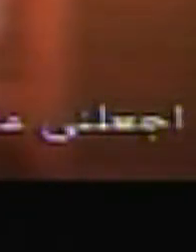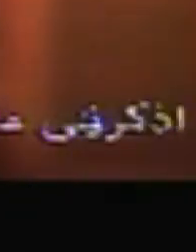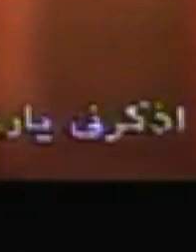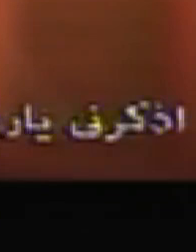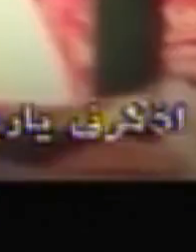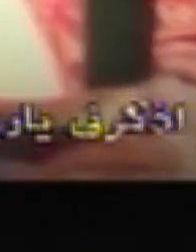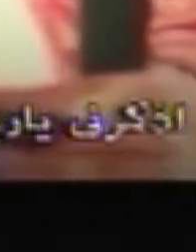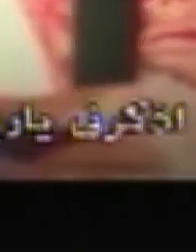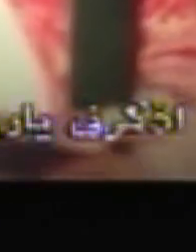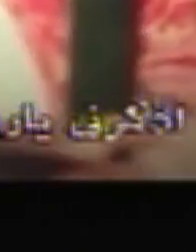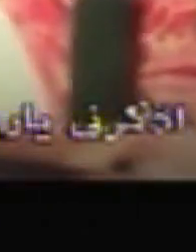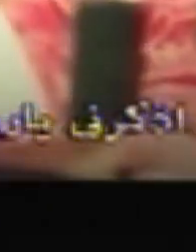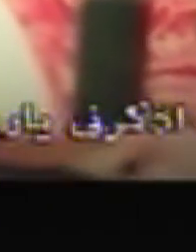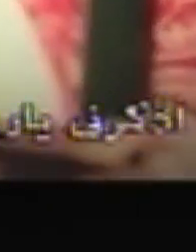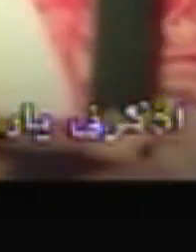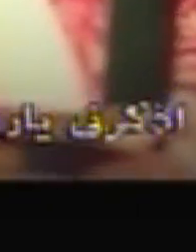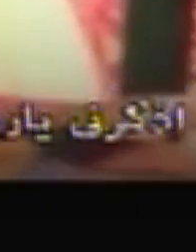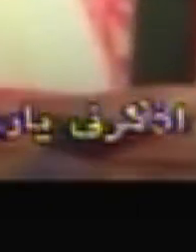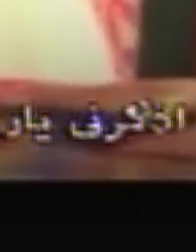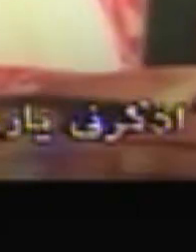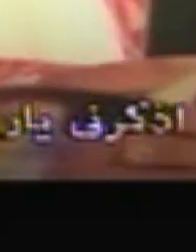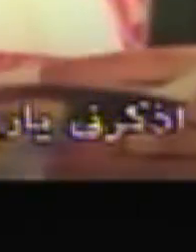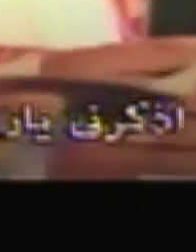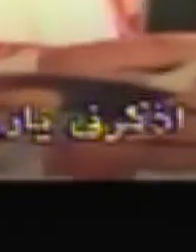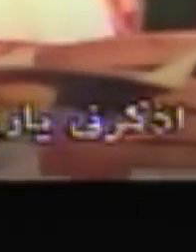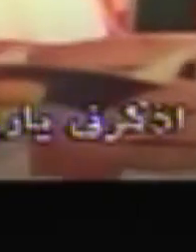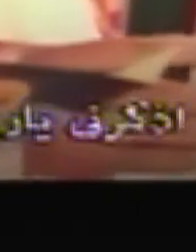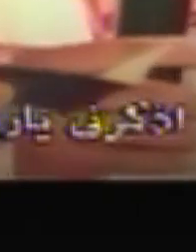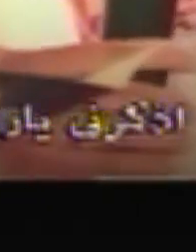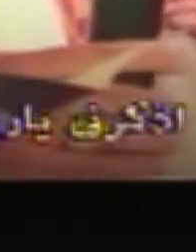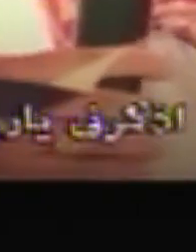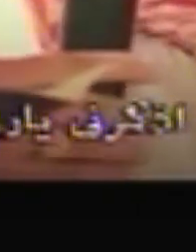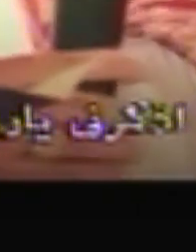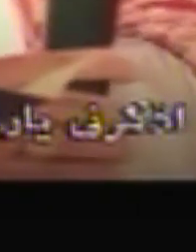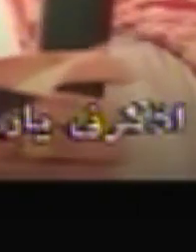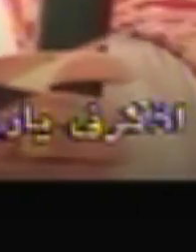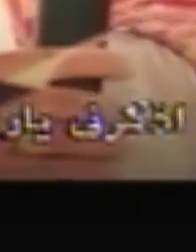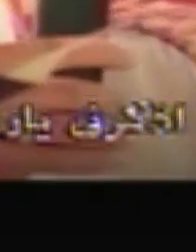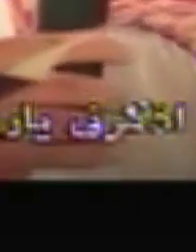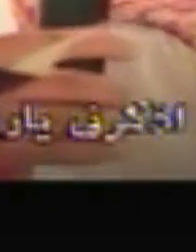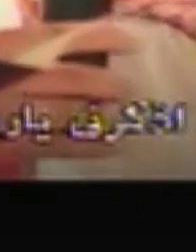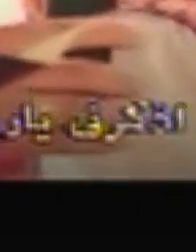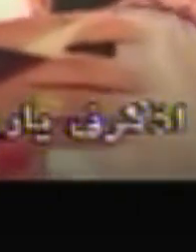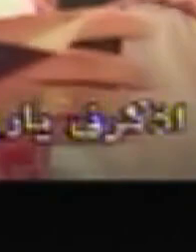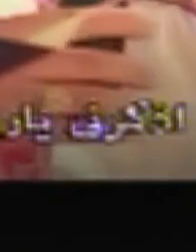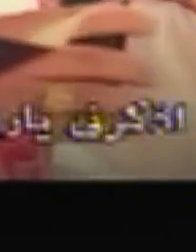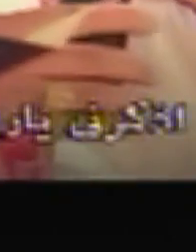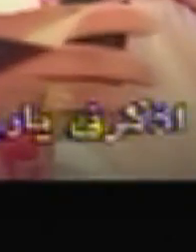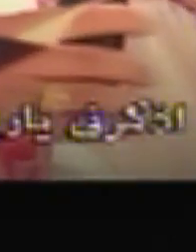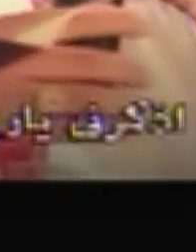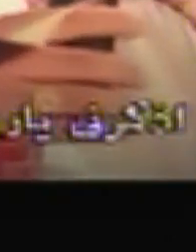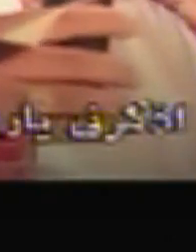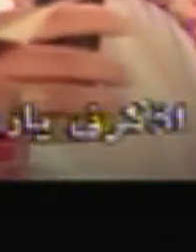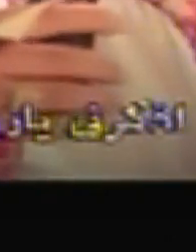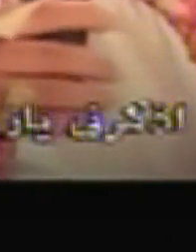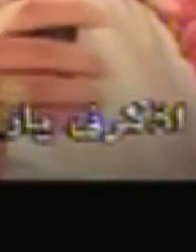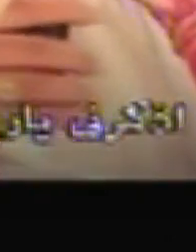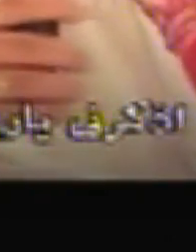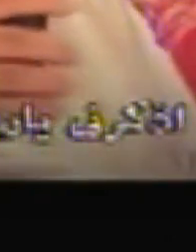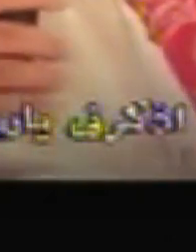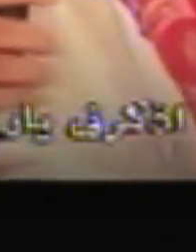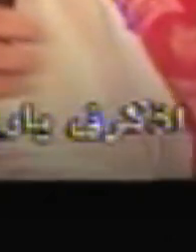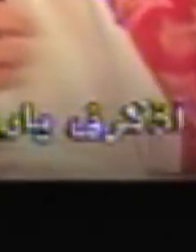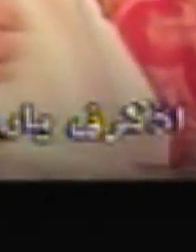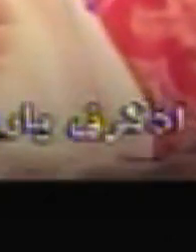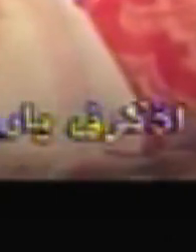قائلا. اذكرني يا ربي اذكرني يا